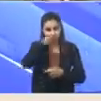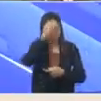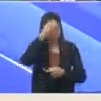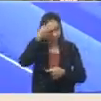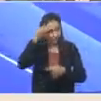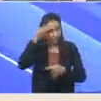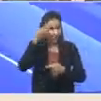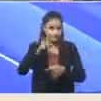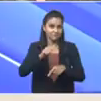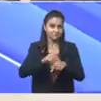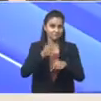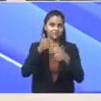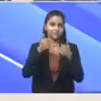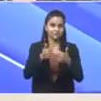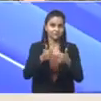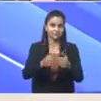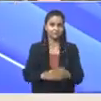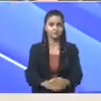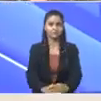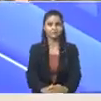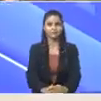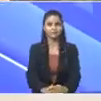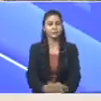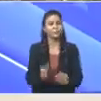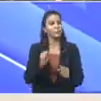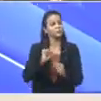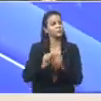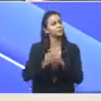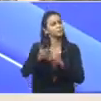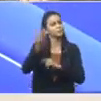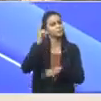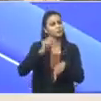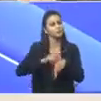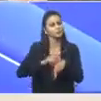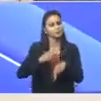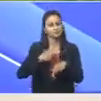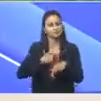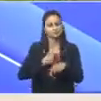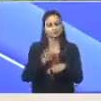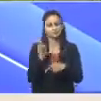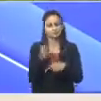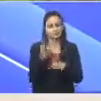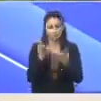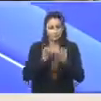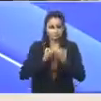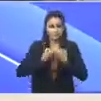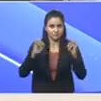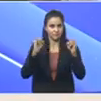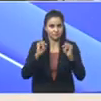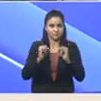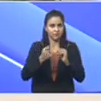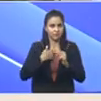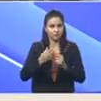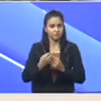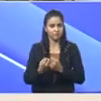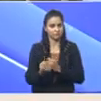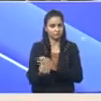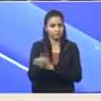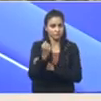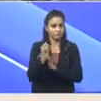मस्तक से लगाने का सौभाग्य मिला। उस क्षण मुझे न सिर्फ स्वतंत्रता संग्राम की शक्ति महसूस